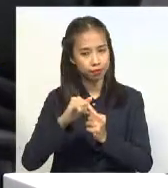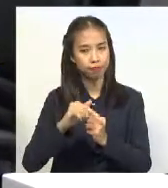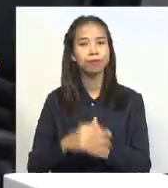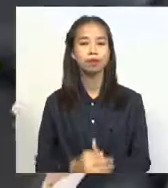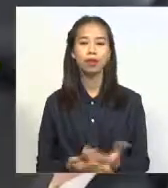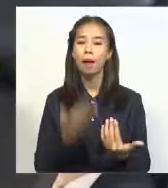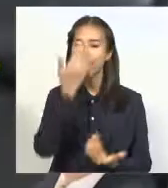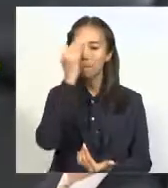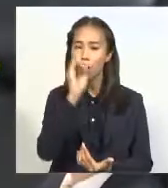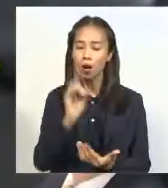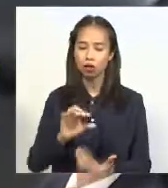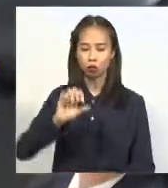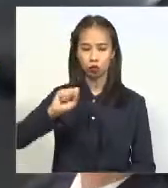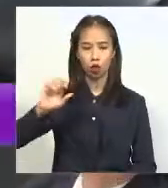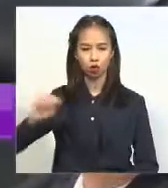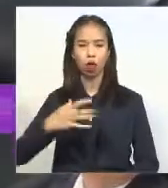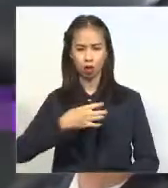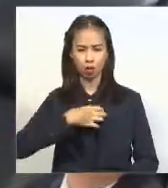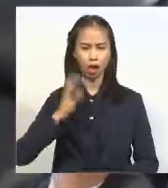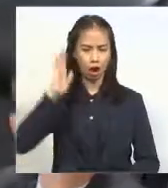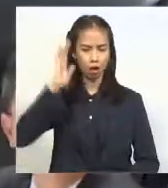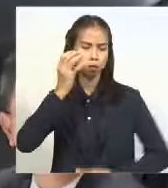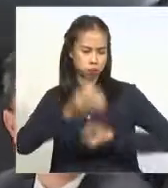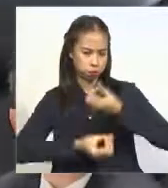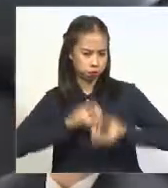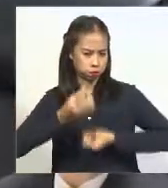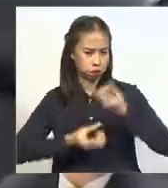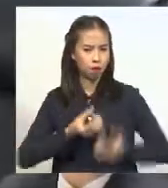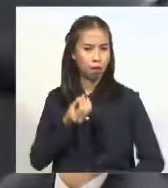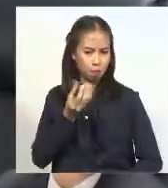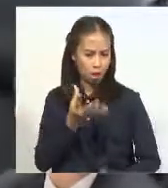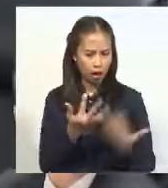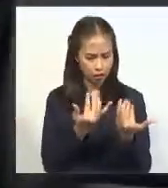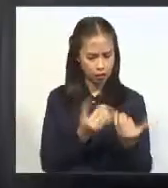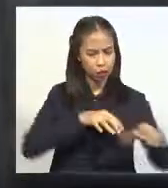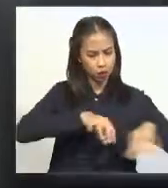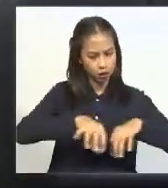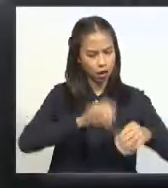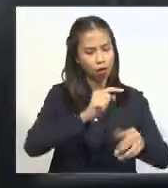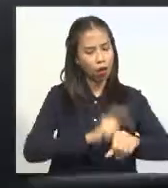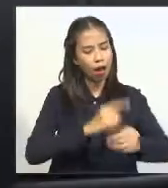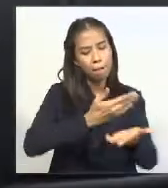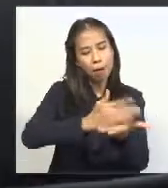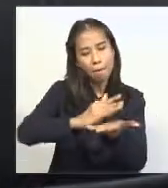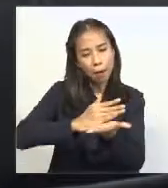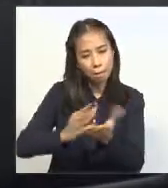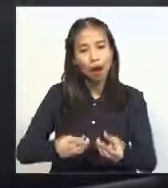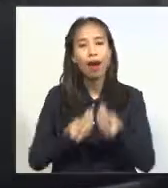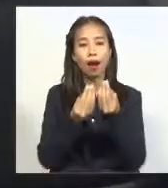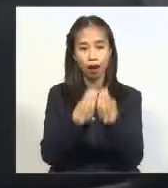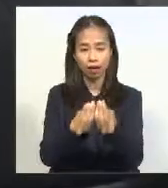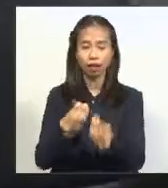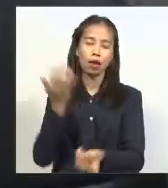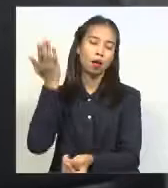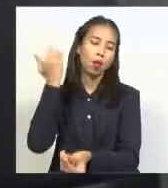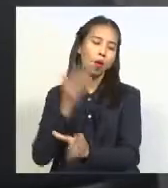มาณเพราะว่าส.ส.ประสงค์จะอภิปรายเป็นจำนวนมากก็ต้องจัดสรรให้เหมาะสมกับเวลาที่ได้รับพร้อมยืนยันนะครับว่าที่ผ่านม